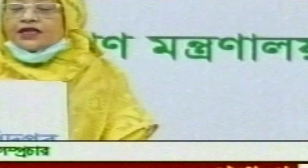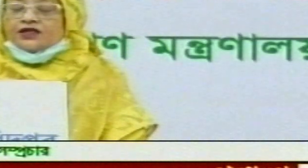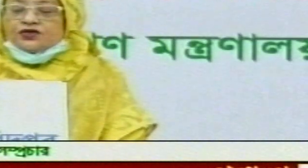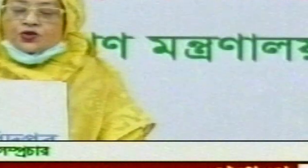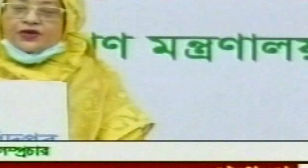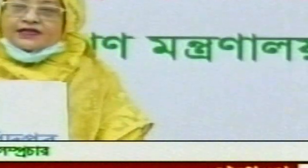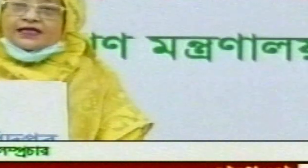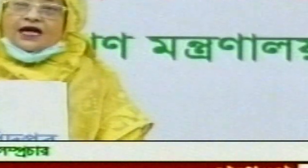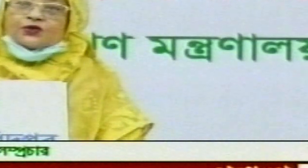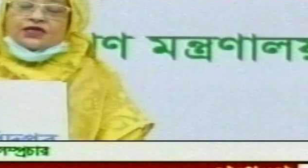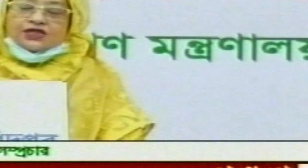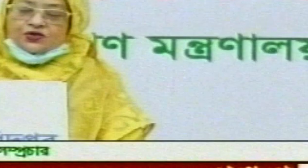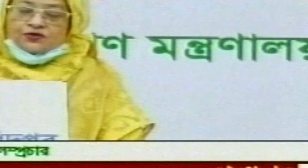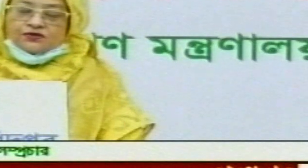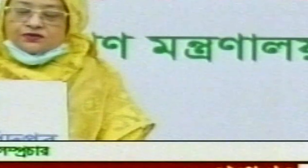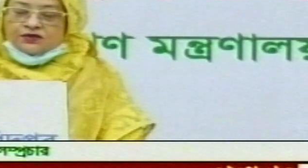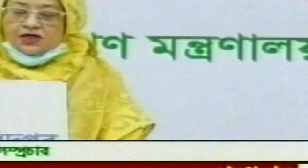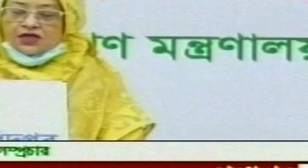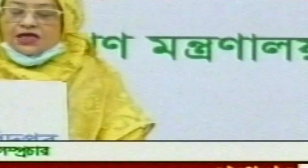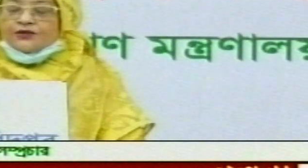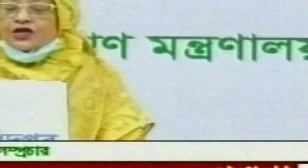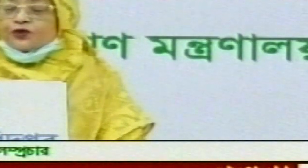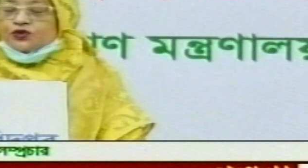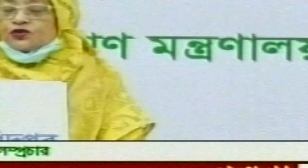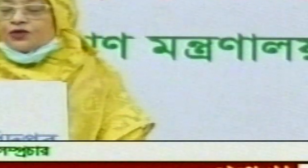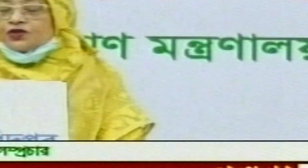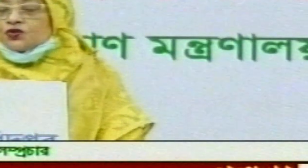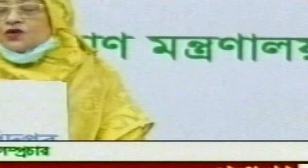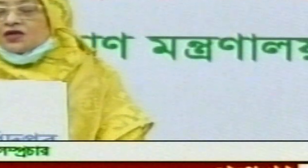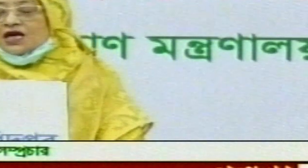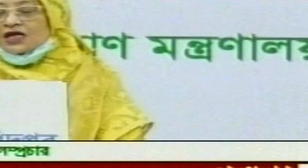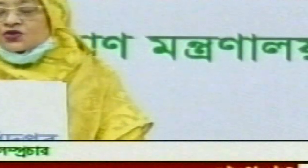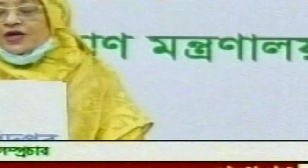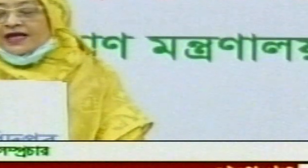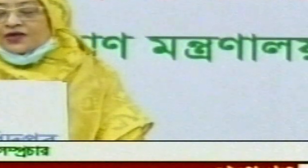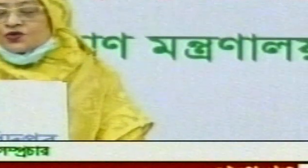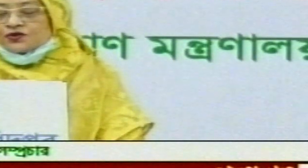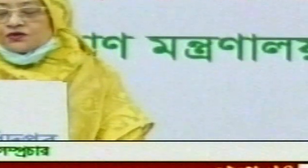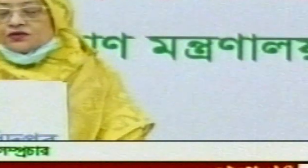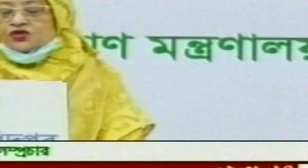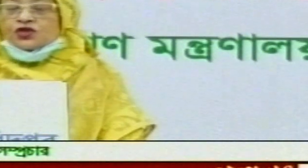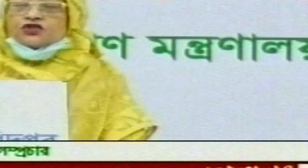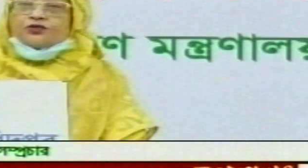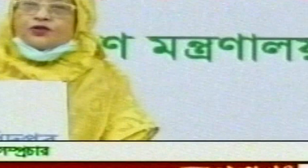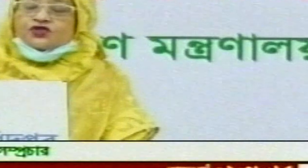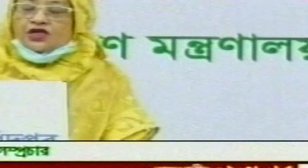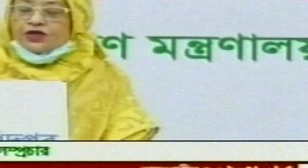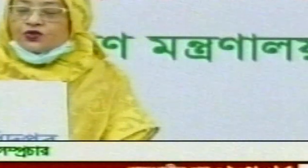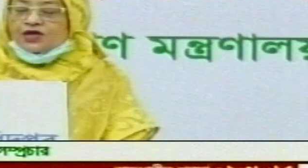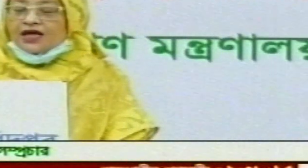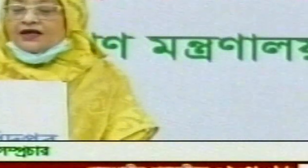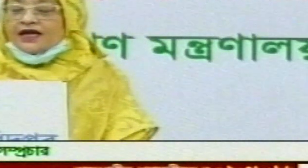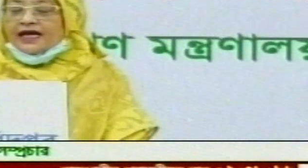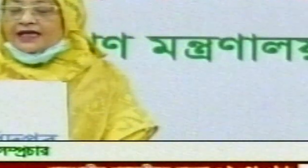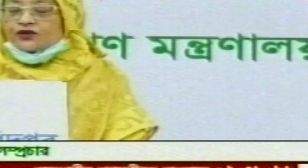মৃত্যুতে যোগ হয়েছেন আরও 30 জন এবং এ পর্যন্ত মৃত্যু 811 জন। শনাক্ত বিবেচনায়